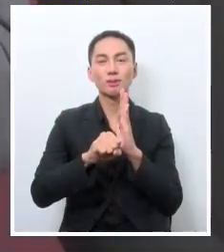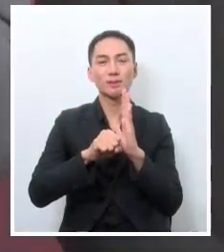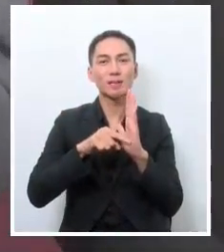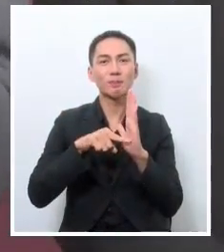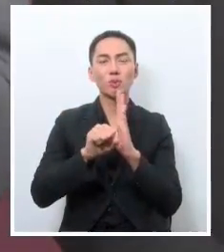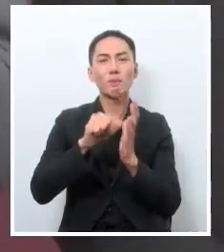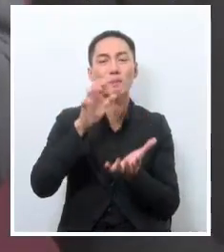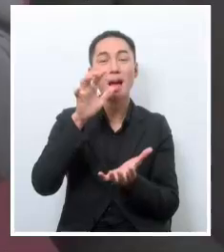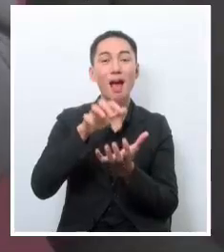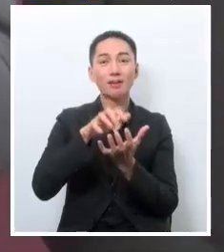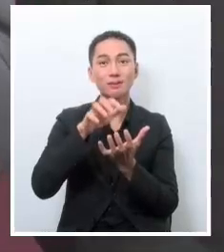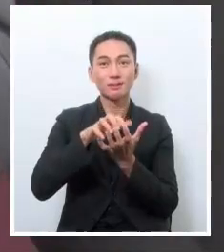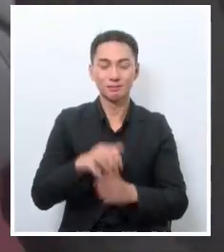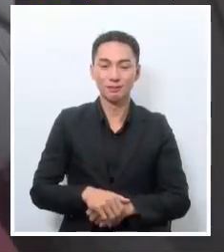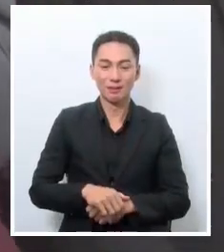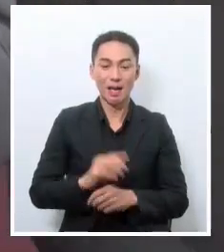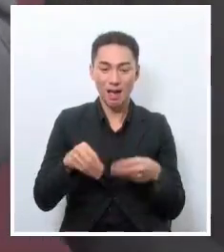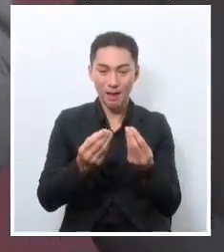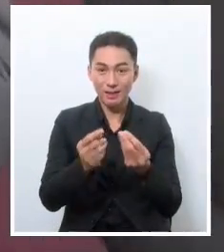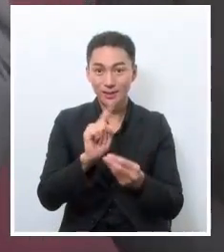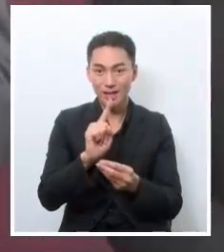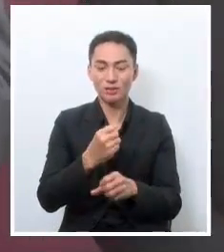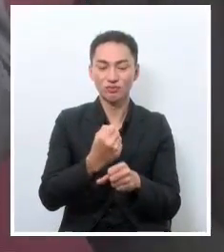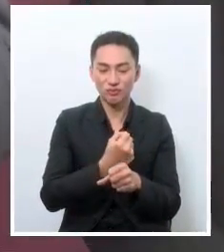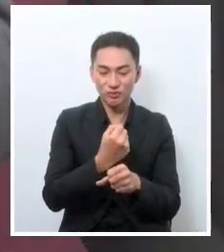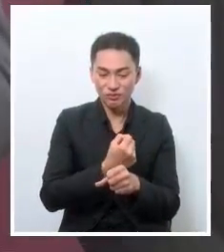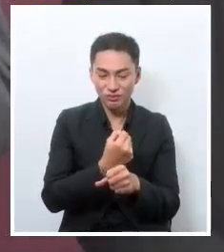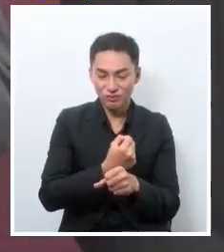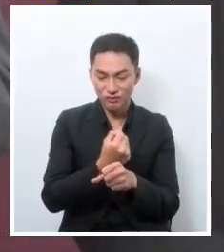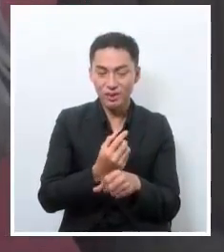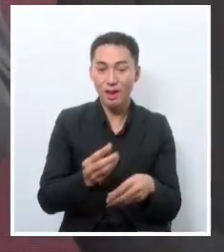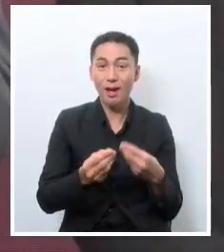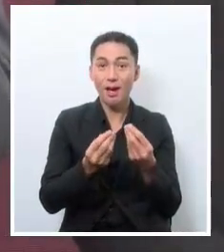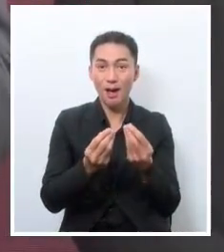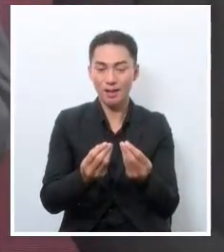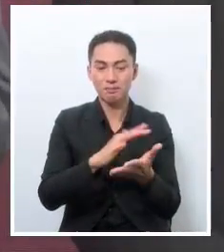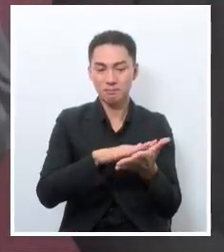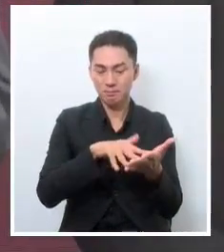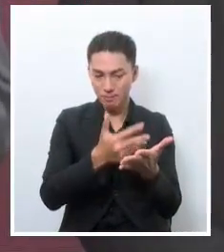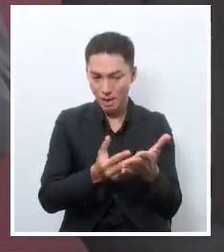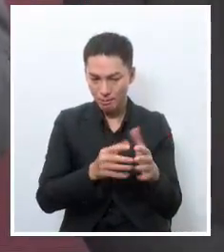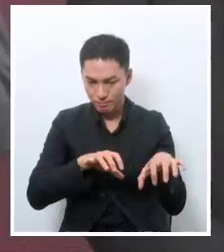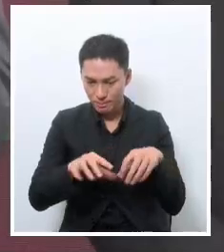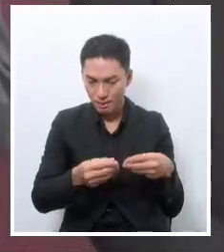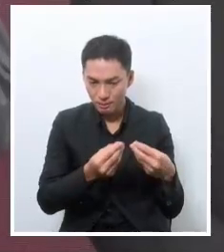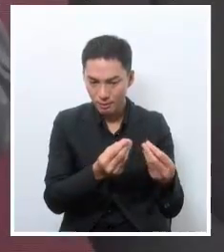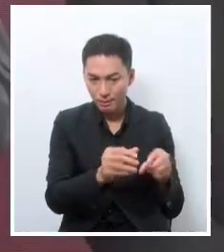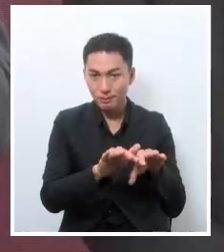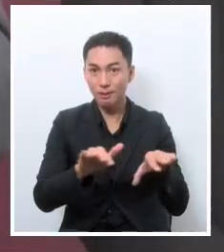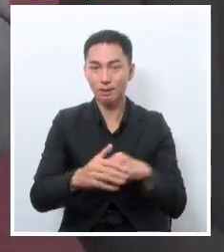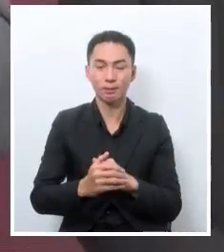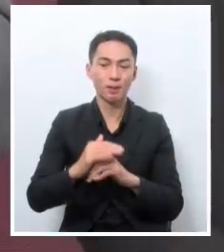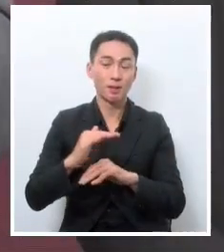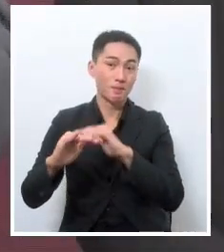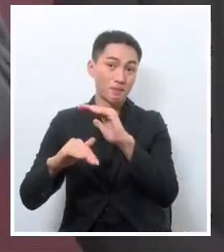ตั้งแต่เริ่มแรกเลยครับก็ปูพื้นฐานตั้งแต่การเ่อฝึกฝนนะครับมีเปิดแผนการเรียนนะครับที่เหมาะสมกับเด็กนะครับพัฒนานักเรียนนะครับ